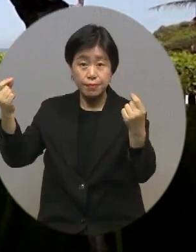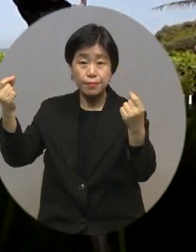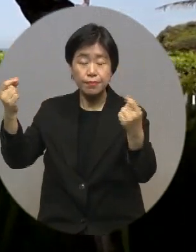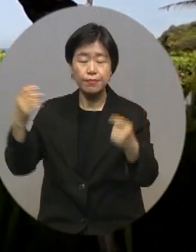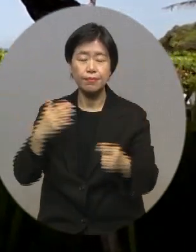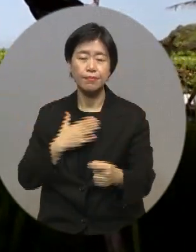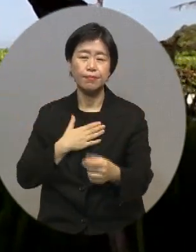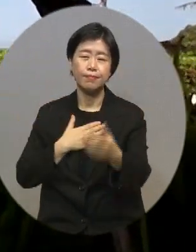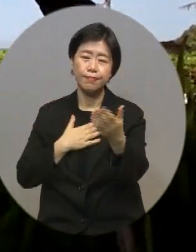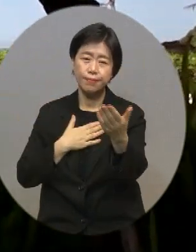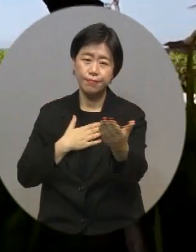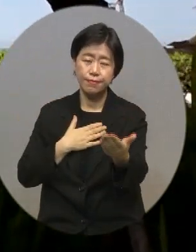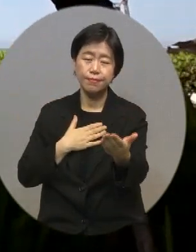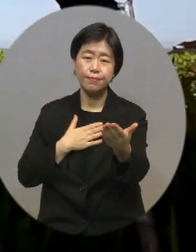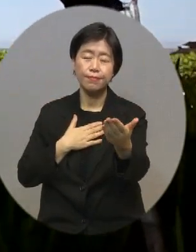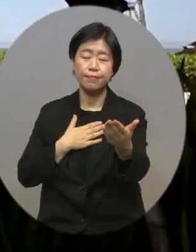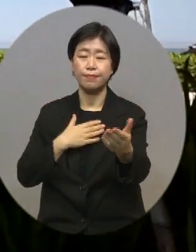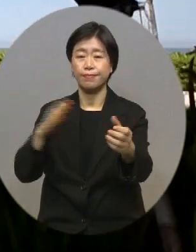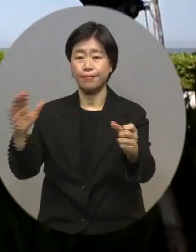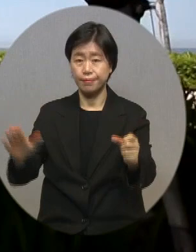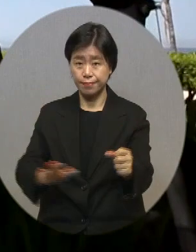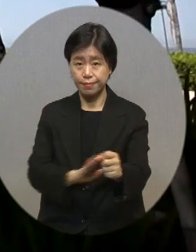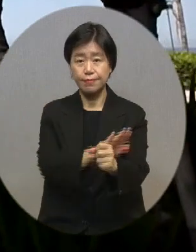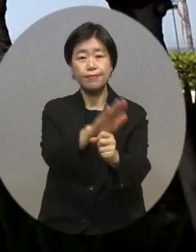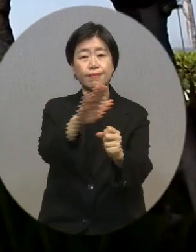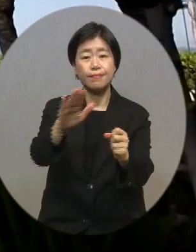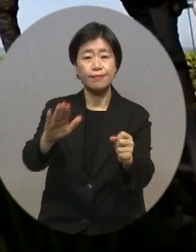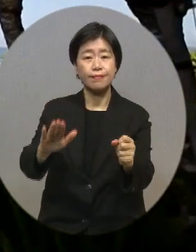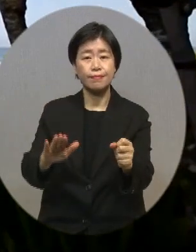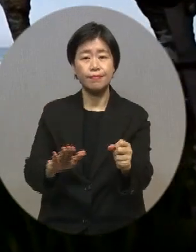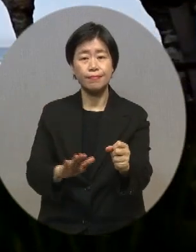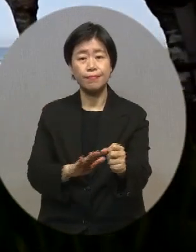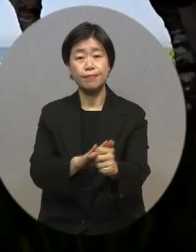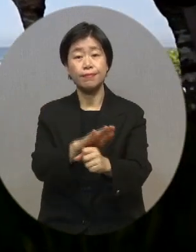별빛 같은 나의 사랑아